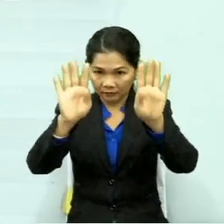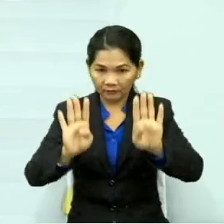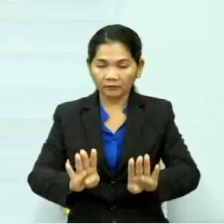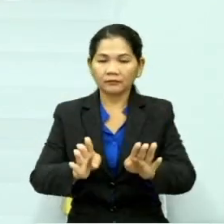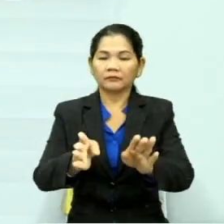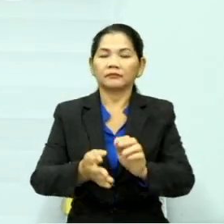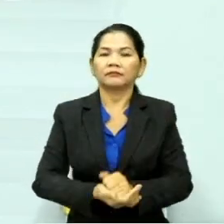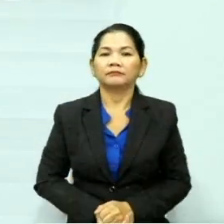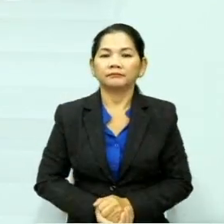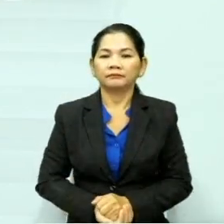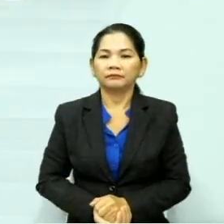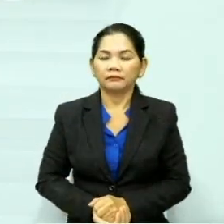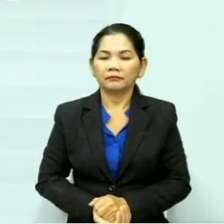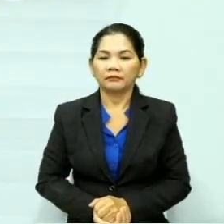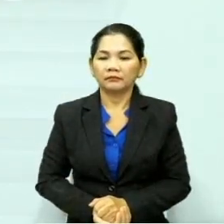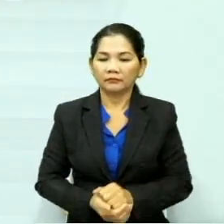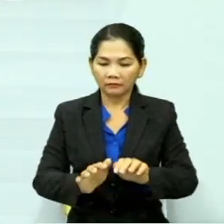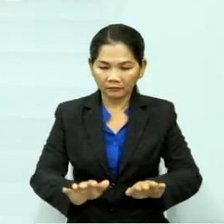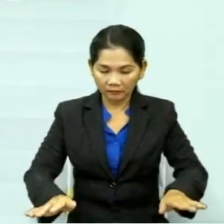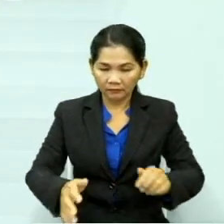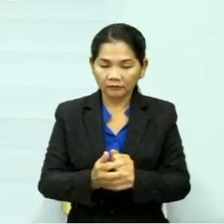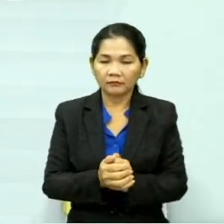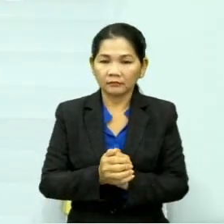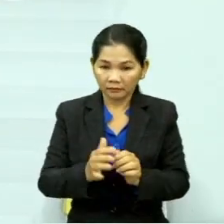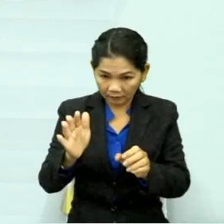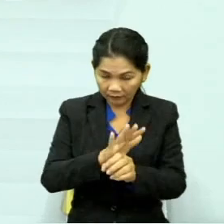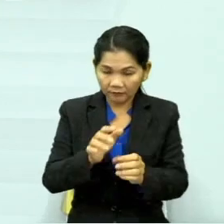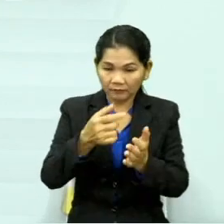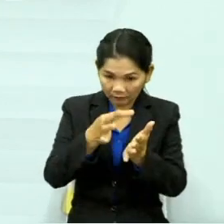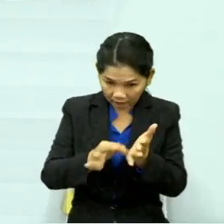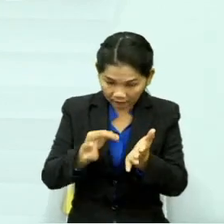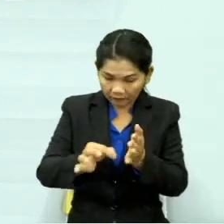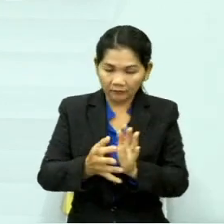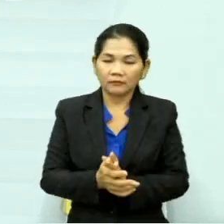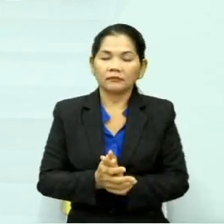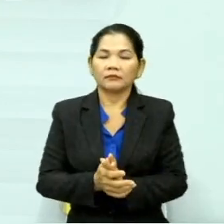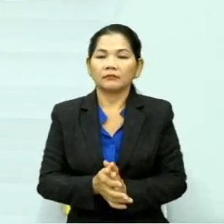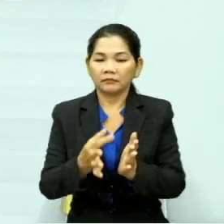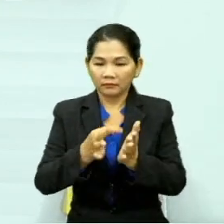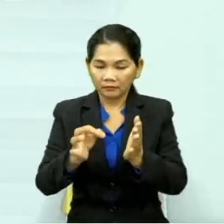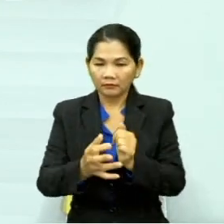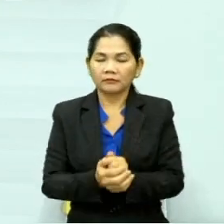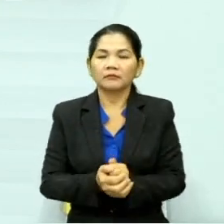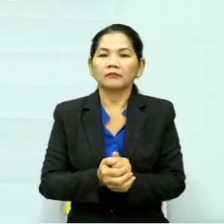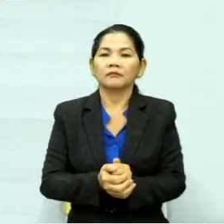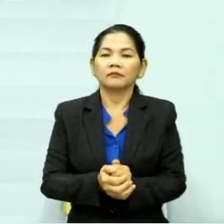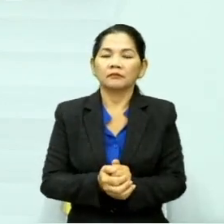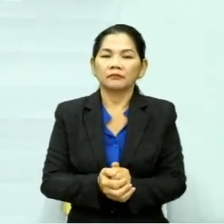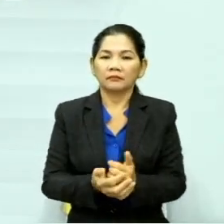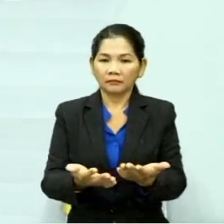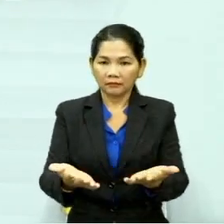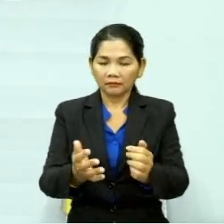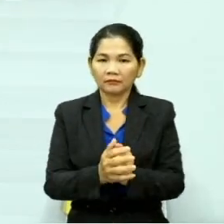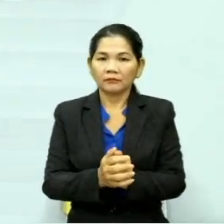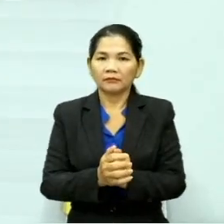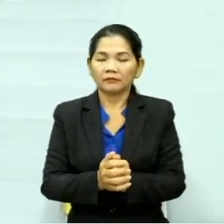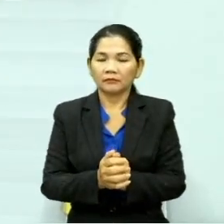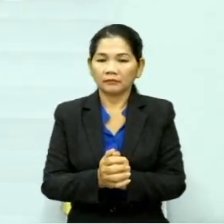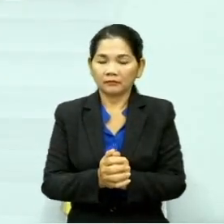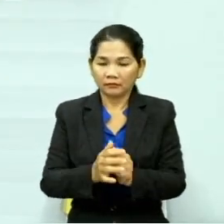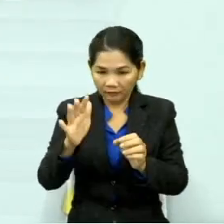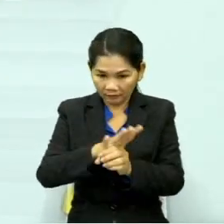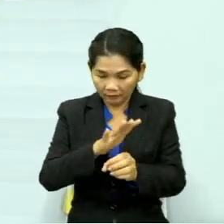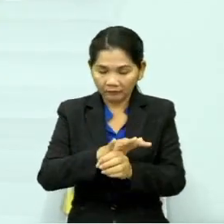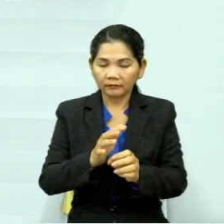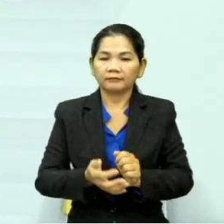là con cha hay ở bậc con na trong ở bẩm pin chủng lực quạt khát đấy để tham minh chủng lực quạt khát đấy trăng cái lại nè cha con ai bẩm pin bẩm